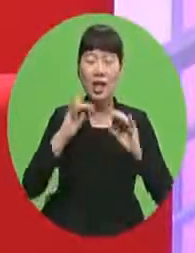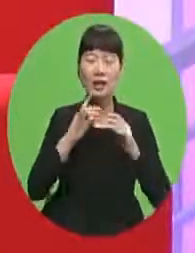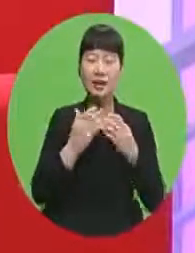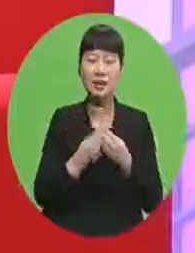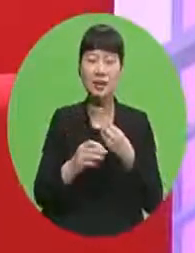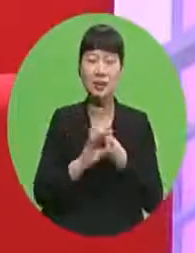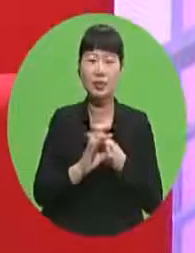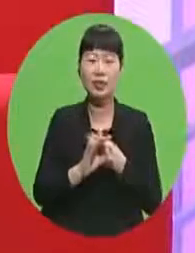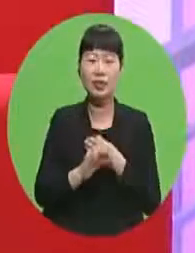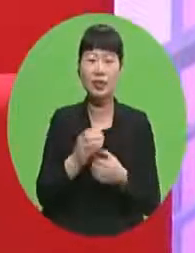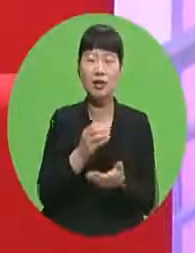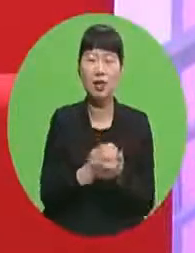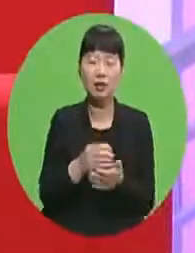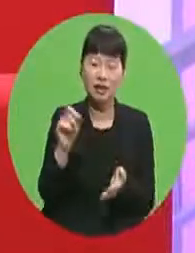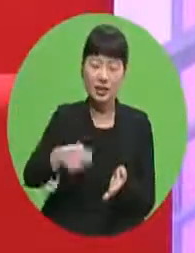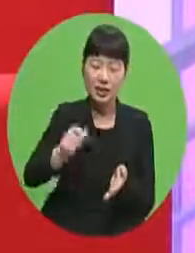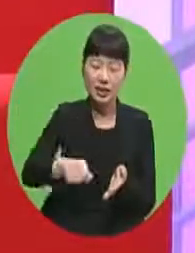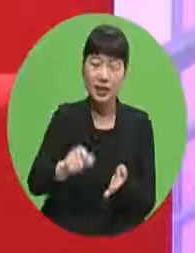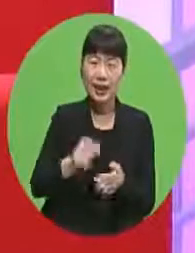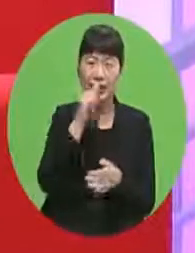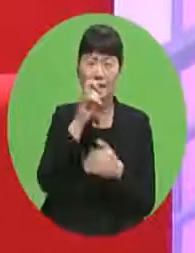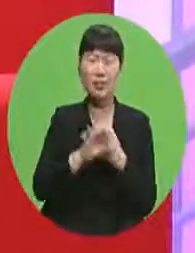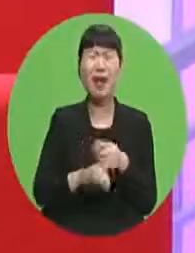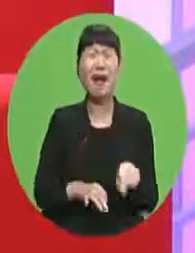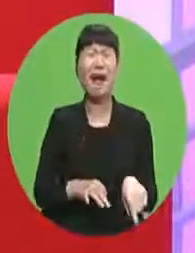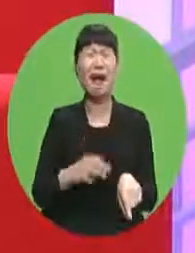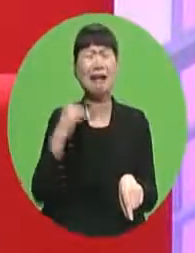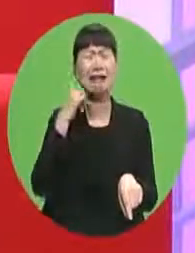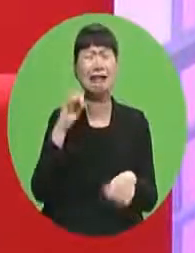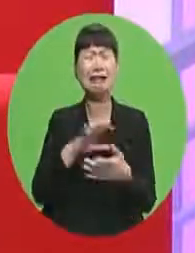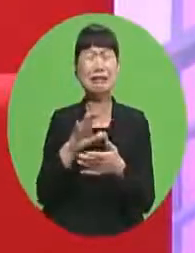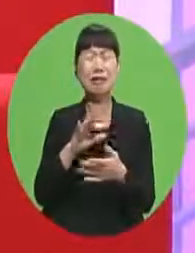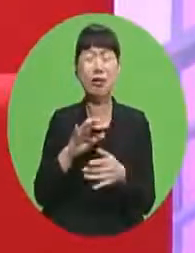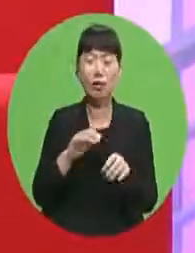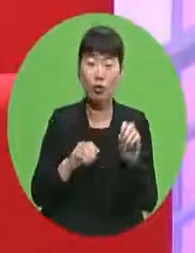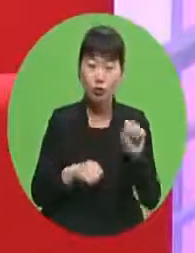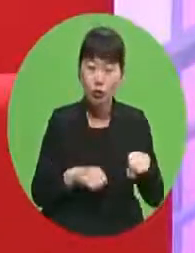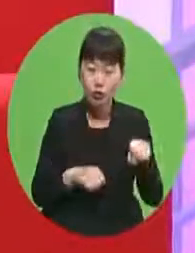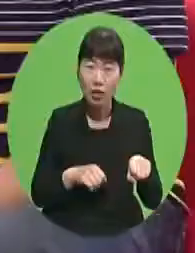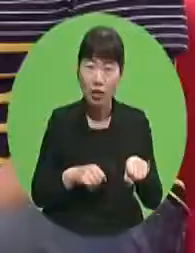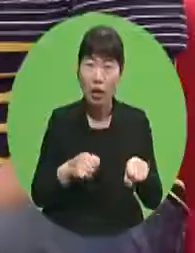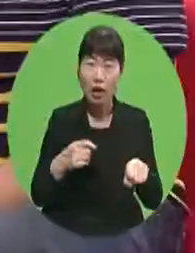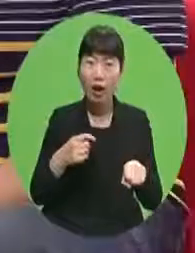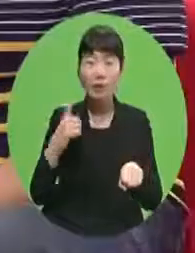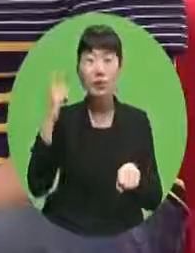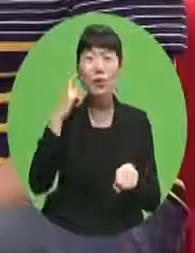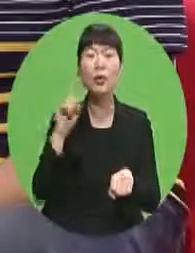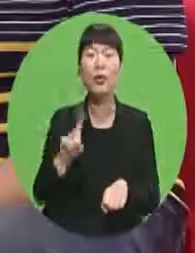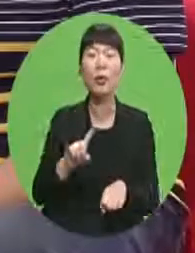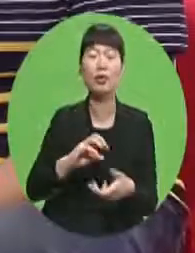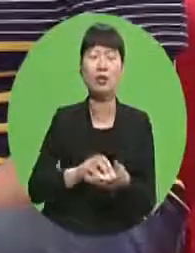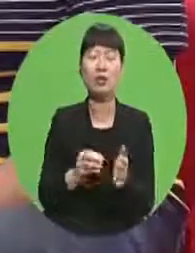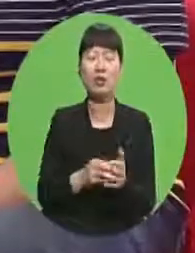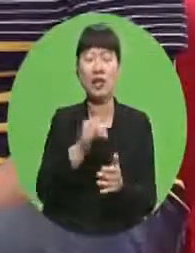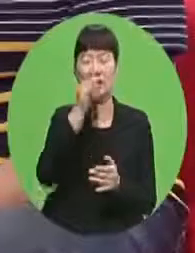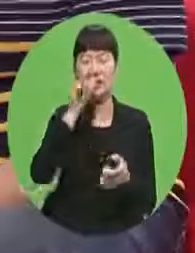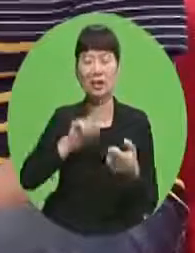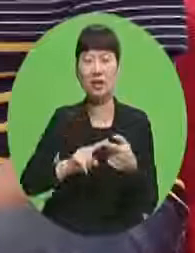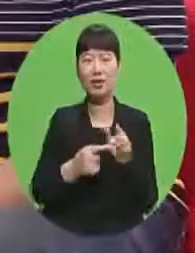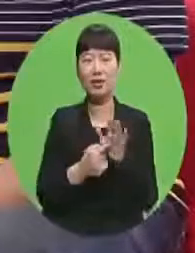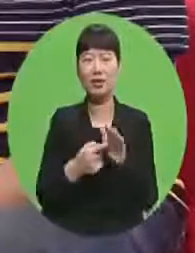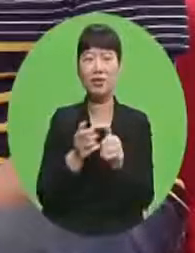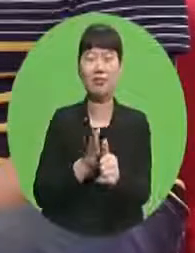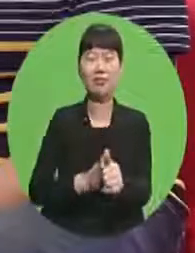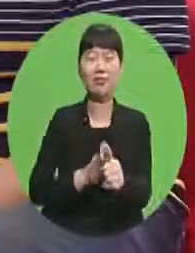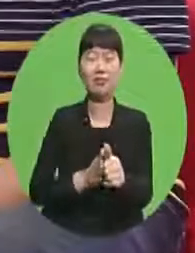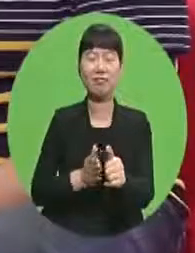예를 들어서 컵을 탕탕탕탕 두드리면 야 시끄러워 이게 아니라 두드려 봤어? 어떤 소리가 나나 뭐 이 정도로 있는 네. 그대로 반영해 주는